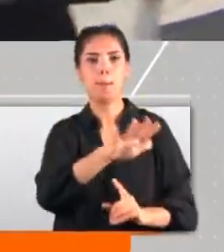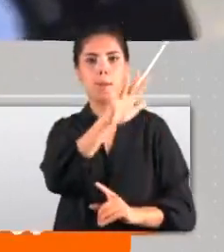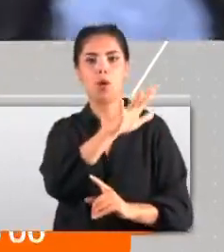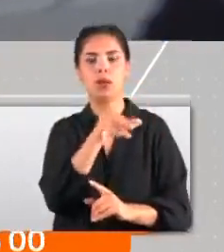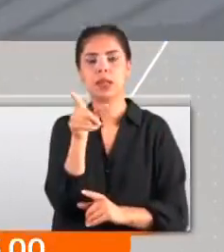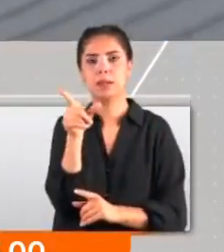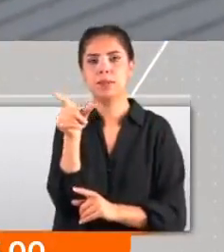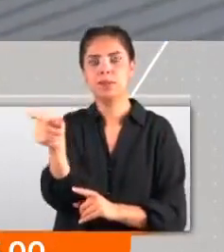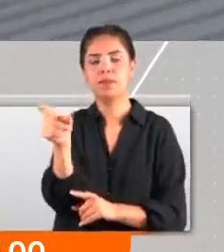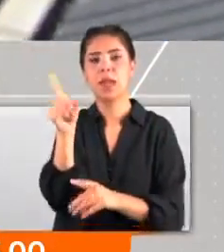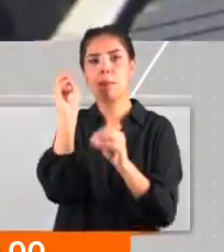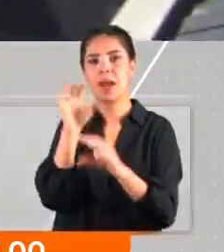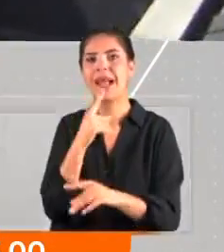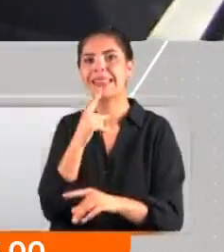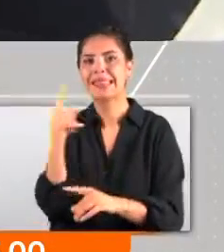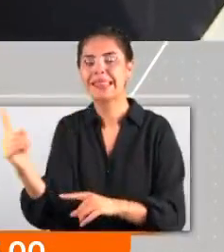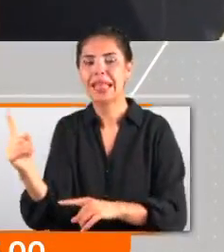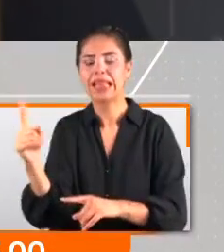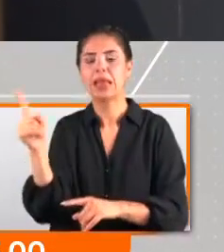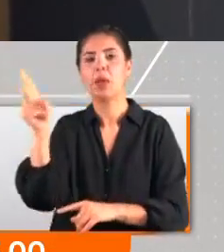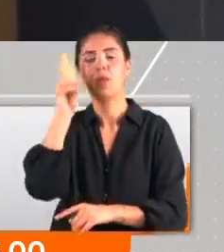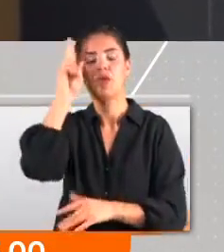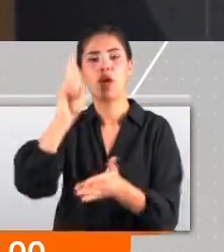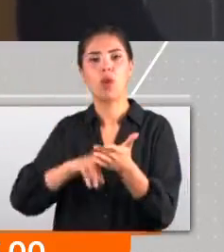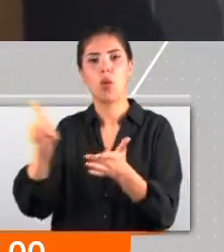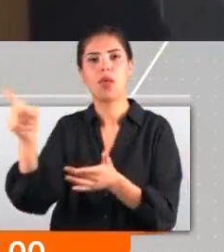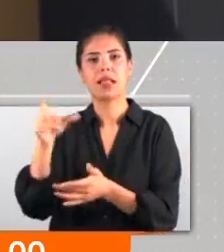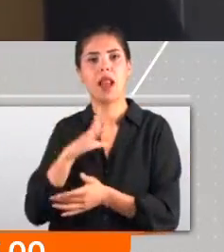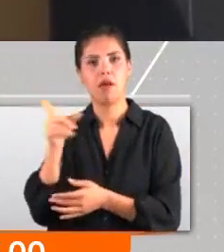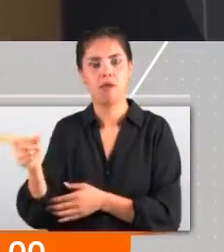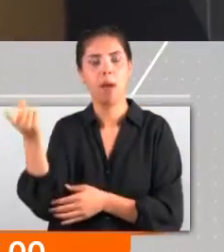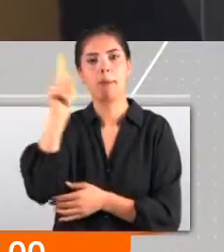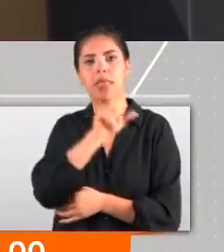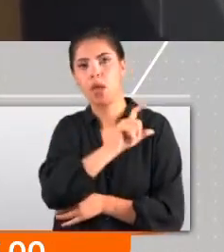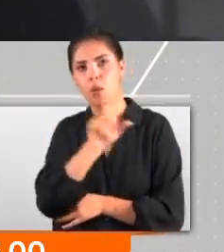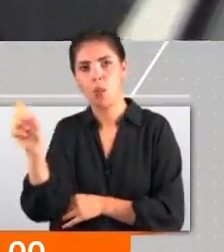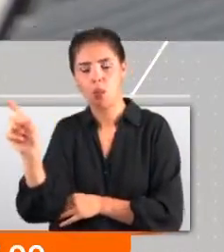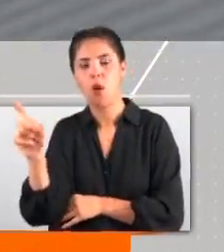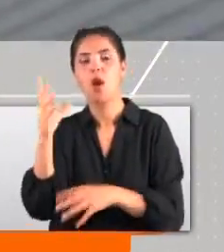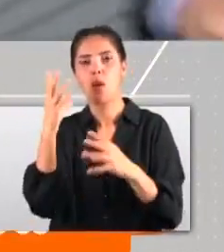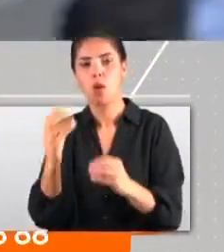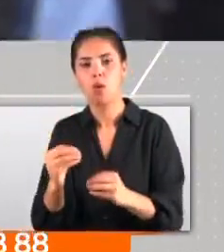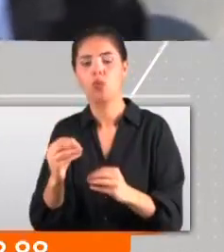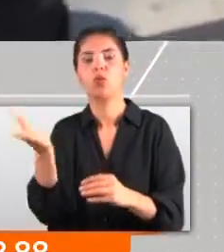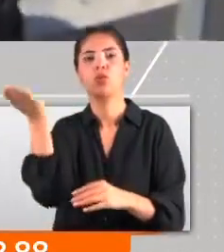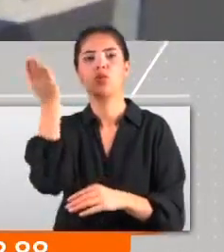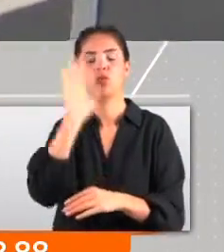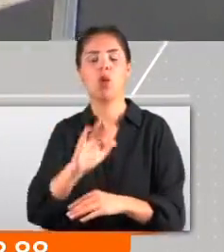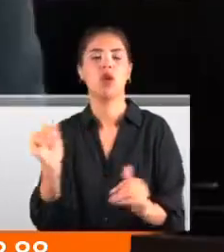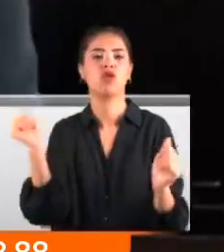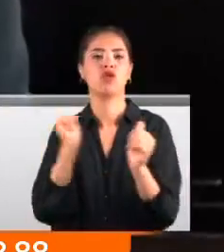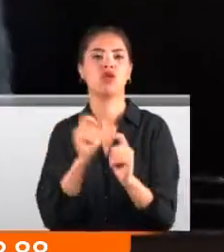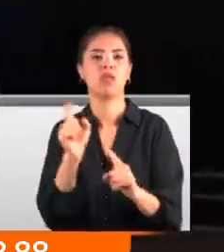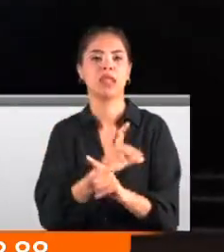namluyu uzattı, silahını bırak dedi. Çünkü çete elemanında silah vardı, bir uyarı daha yapıldı ve ondan sonra tansiyon daha da